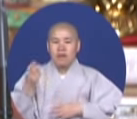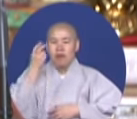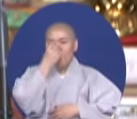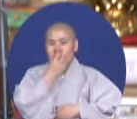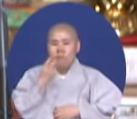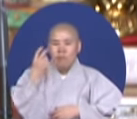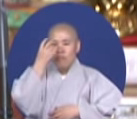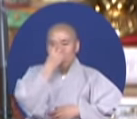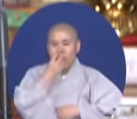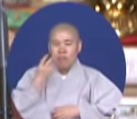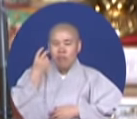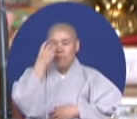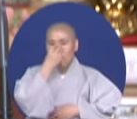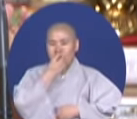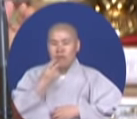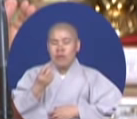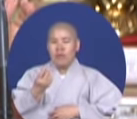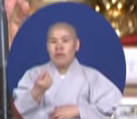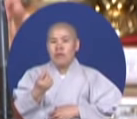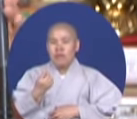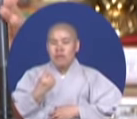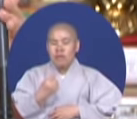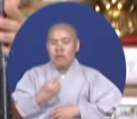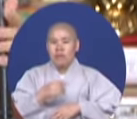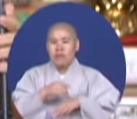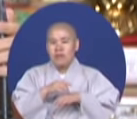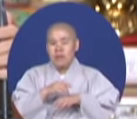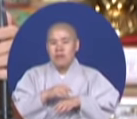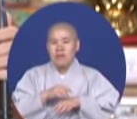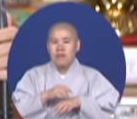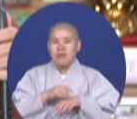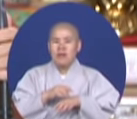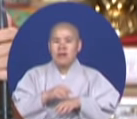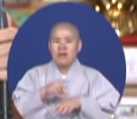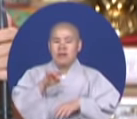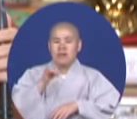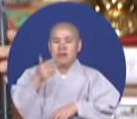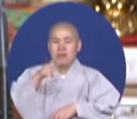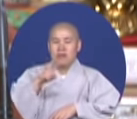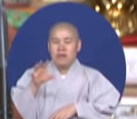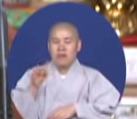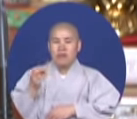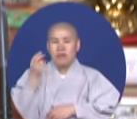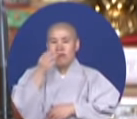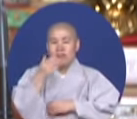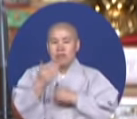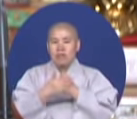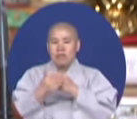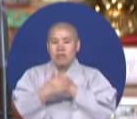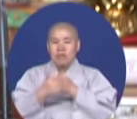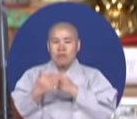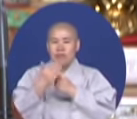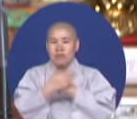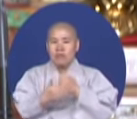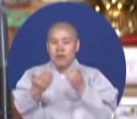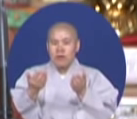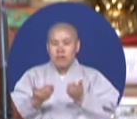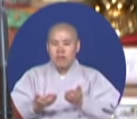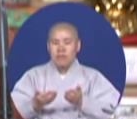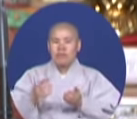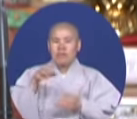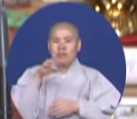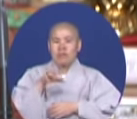옹호신장이라고 해서 불법성 삼보를 옹호하는 역할을 해요. 그래서 이제 사찰도 들어가다 보면